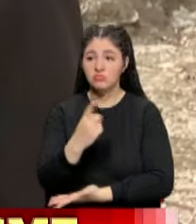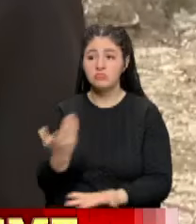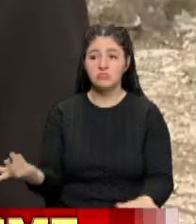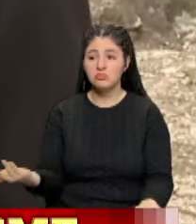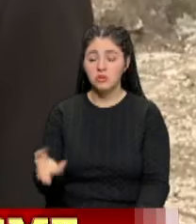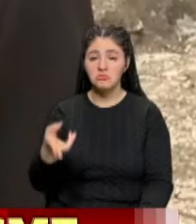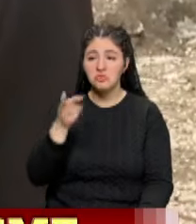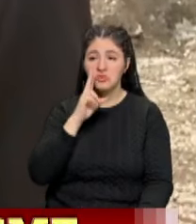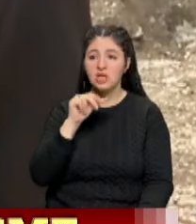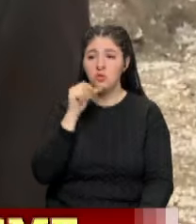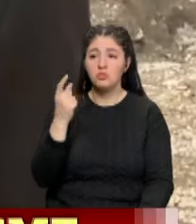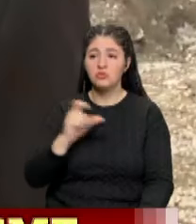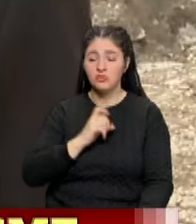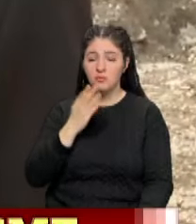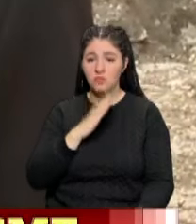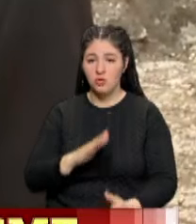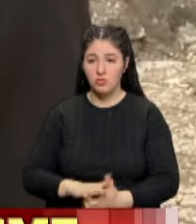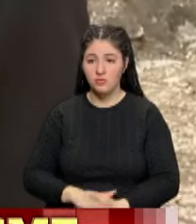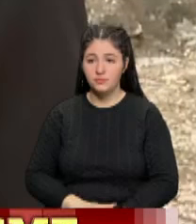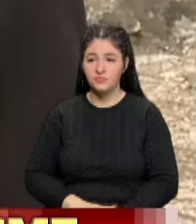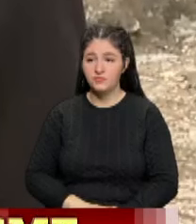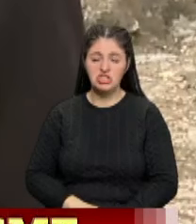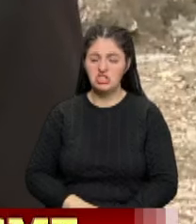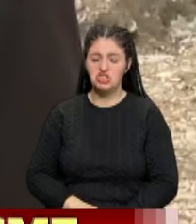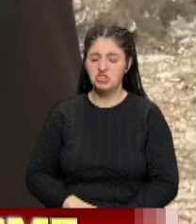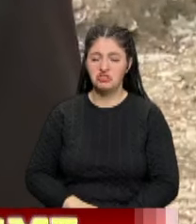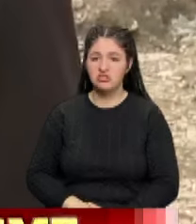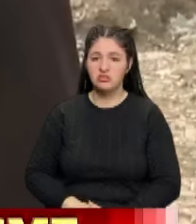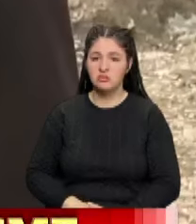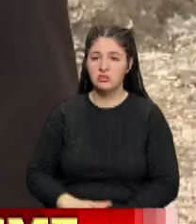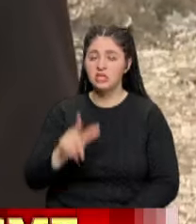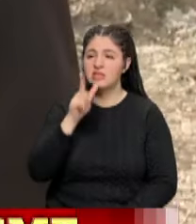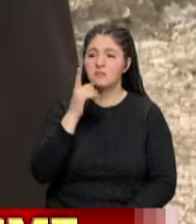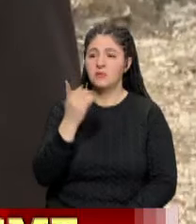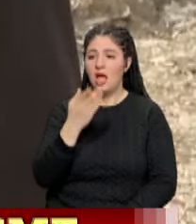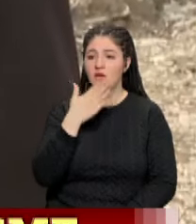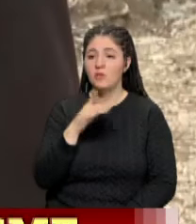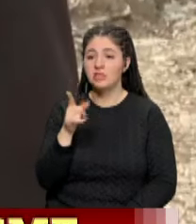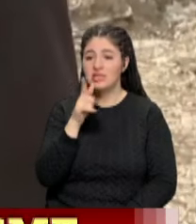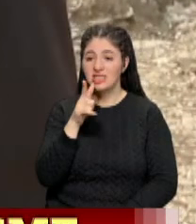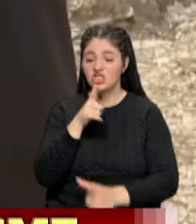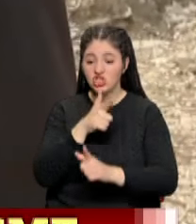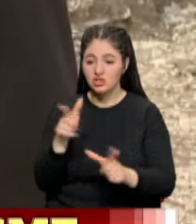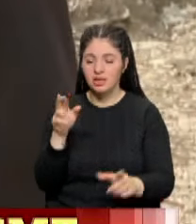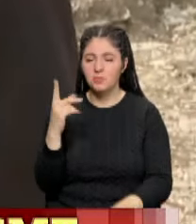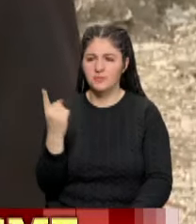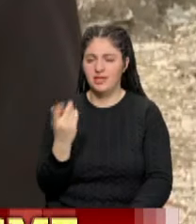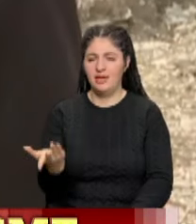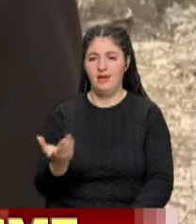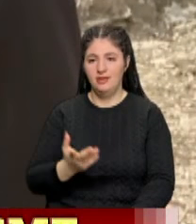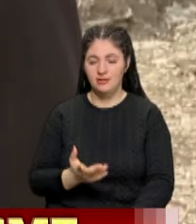Ve sonuçta hiçbir cevap yok. Hiçbir ses yok. Bu sessizliğin çığlığı gibi bir şey